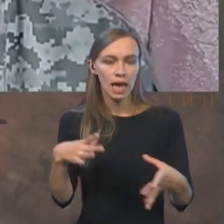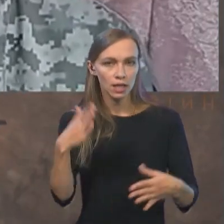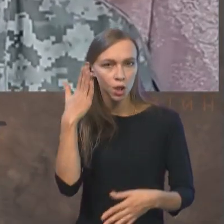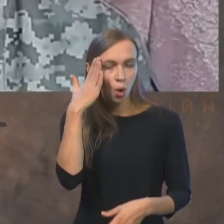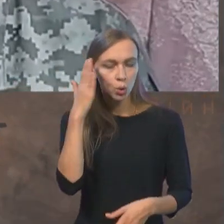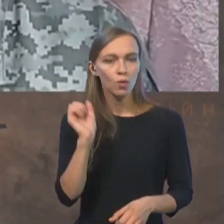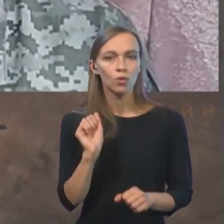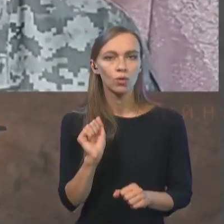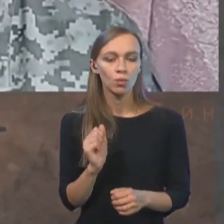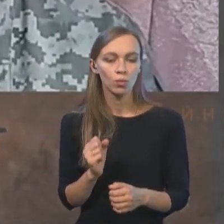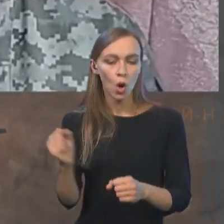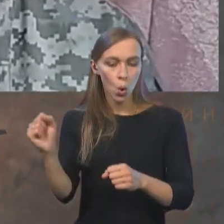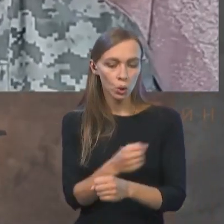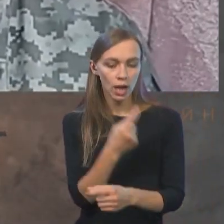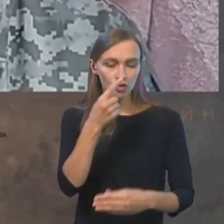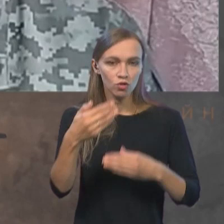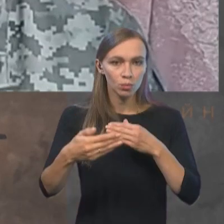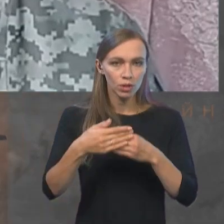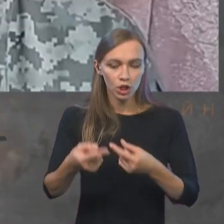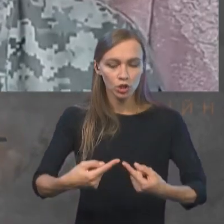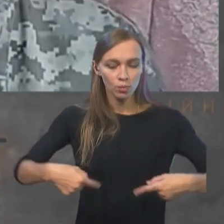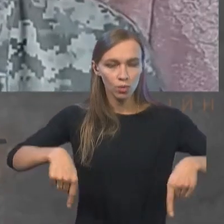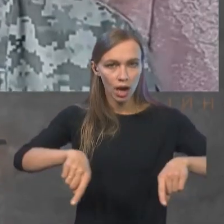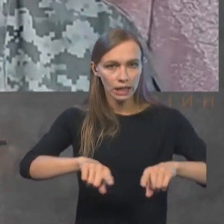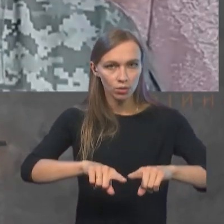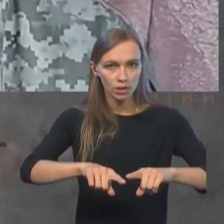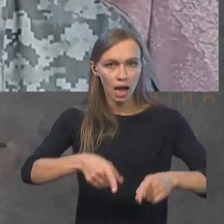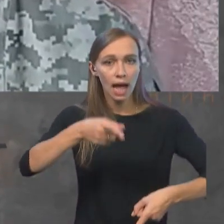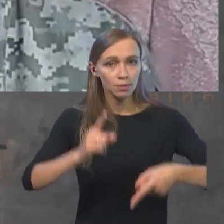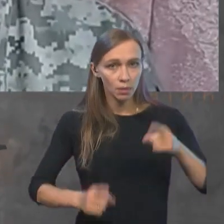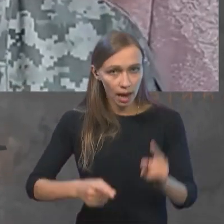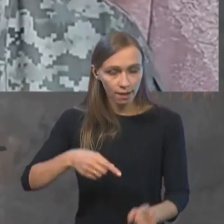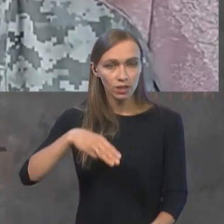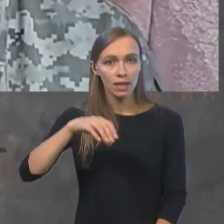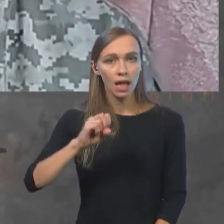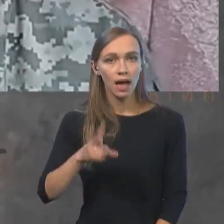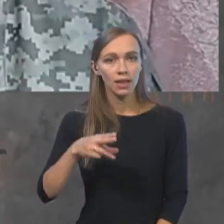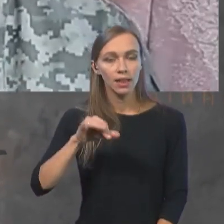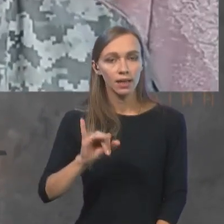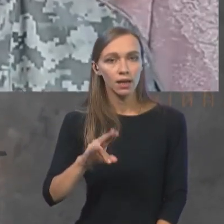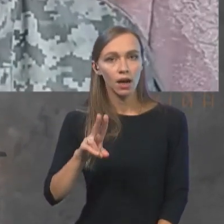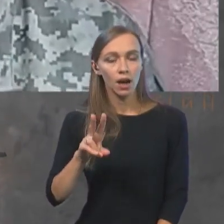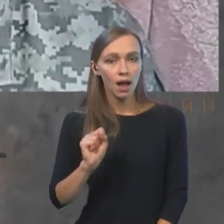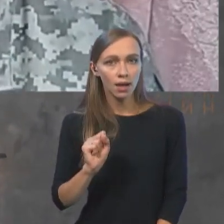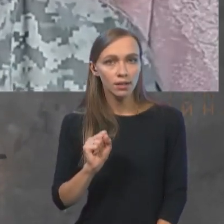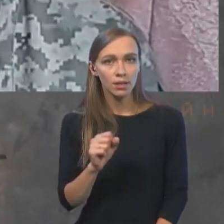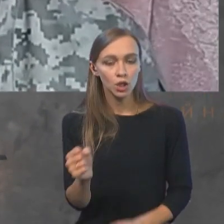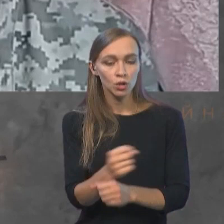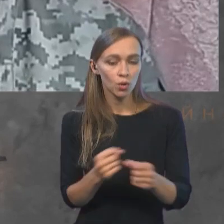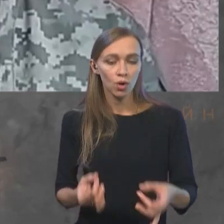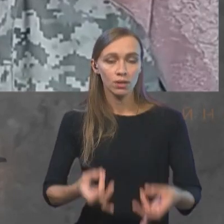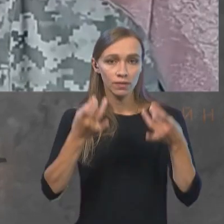бути нанесений удар в ближньому радіусі. А справді тактична, справжня тактична ядерна зброя – це звичайні